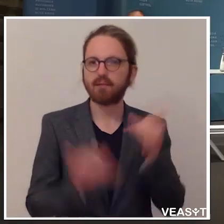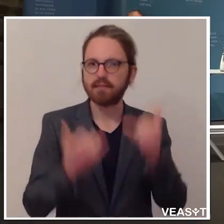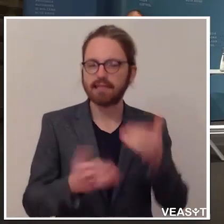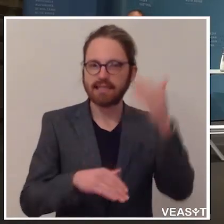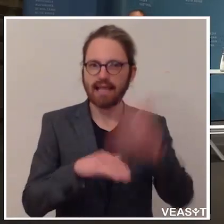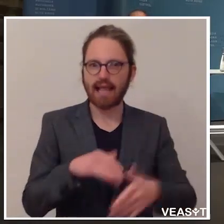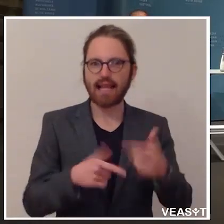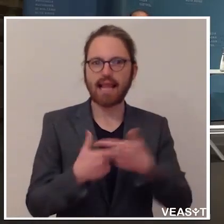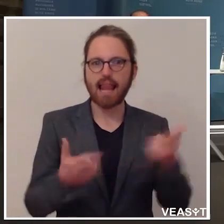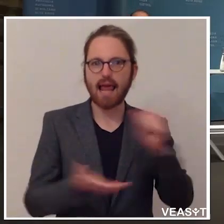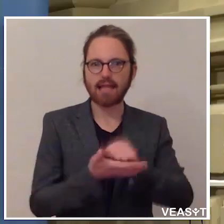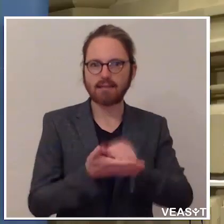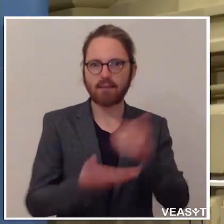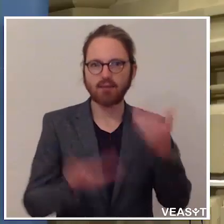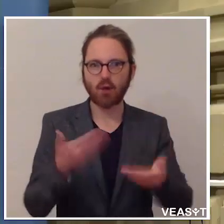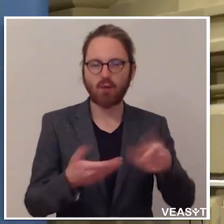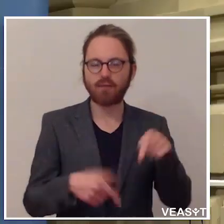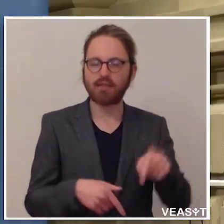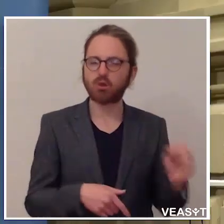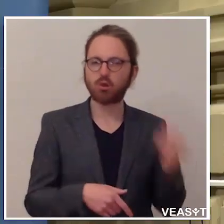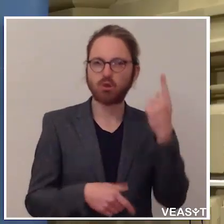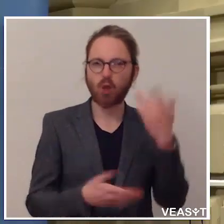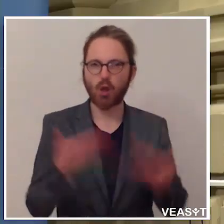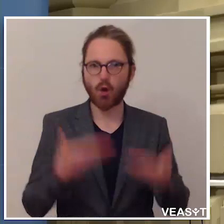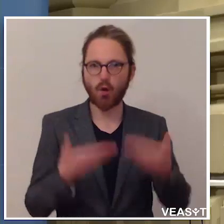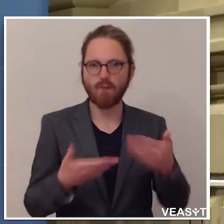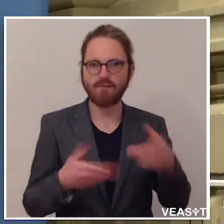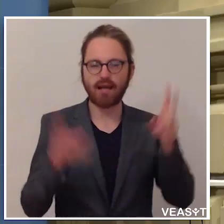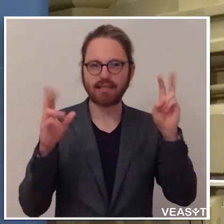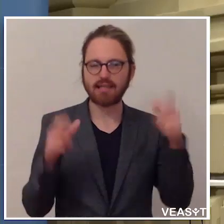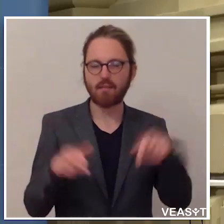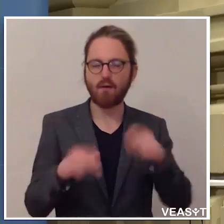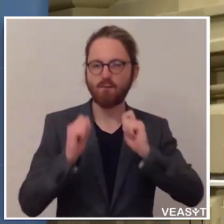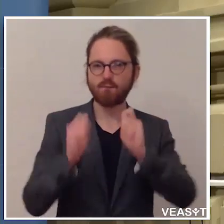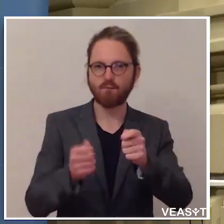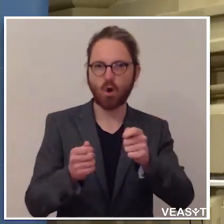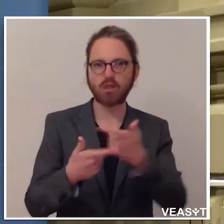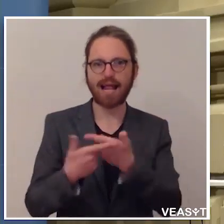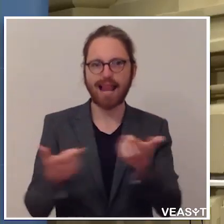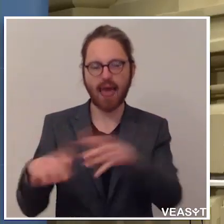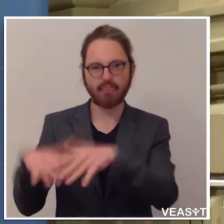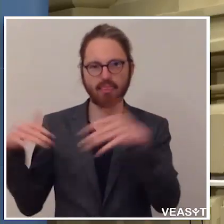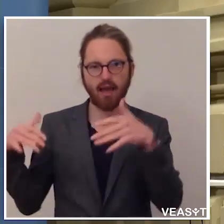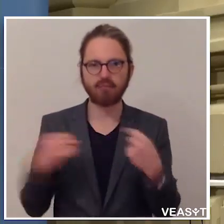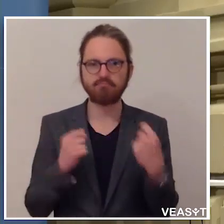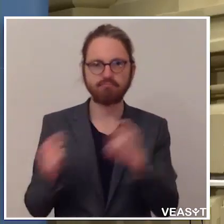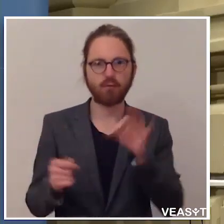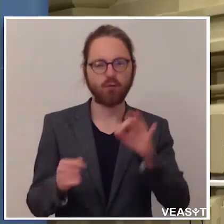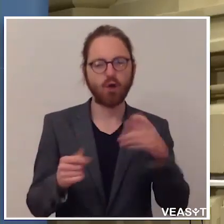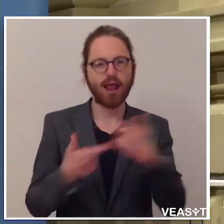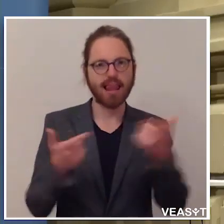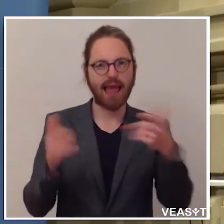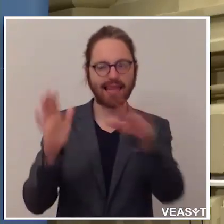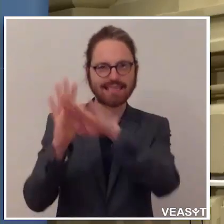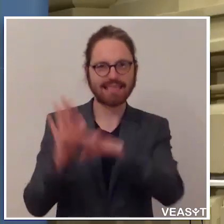Damit sind wir am Ende dieser Landesmedienkonferenz, dieser Sonderkonferenz zum Vorschlag, der an den Landtag gegangen